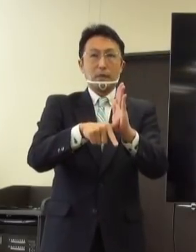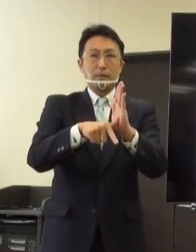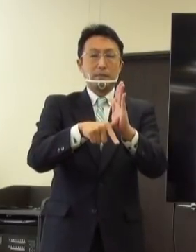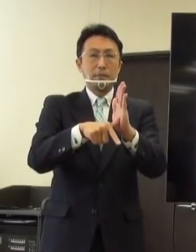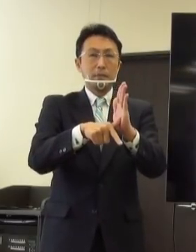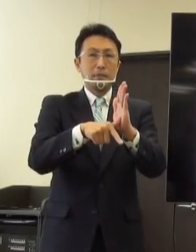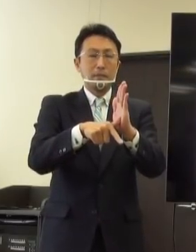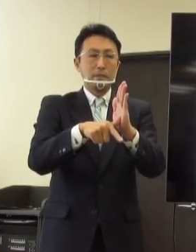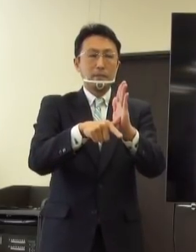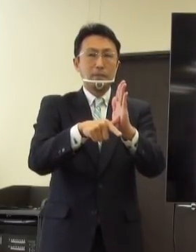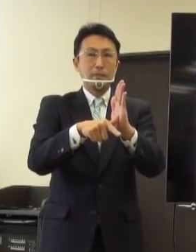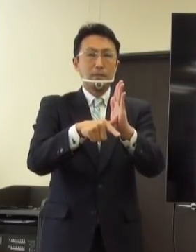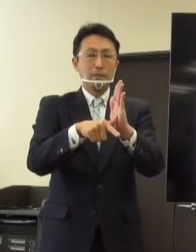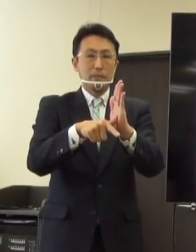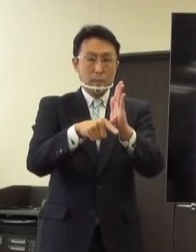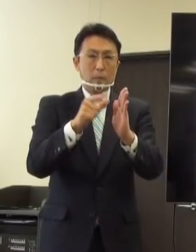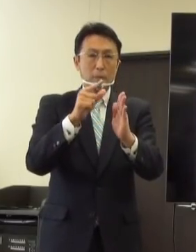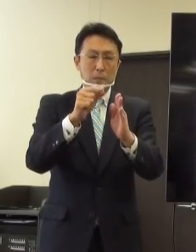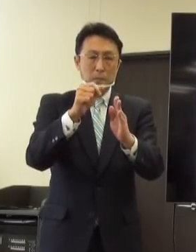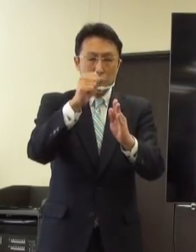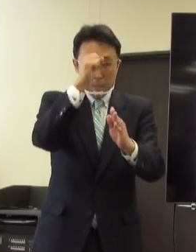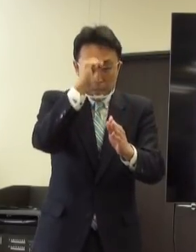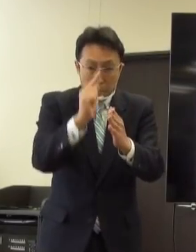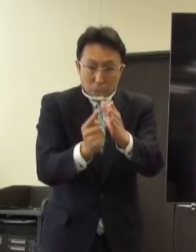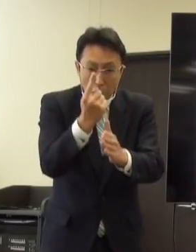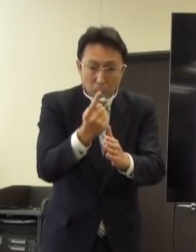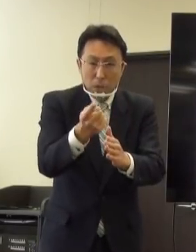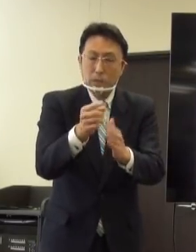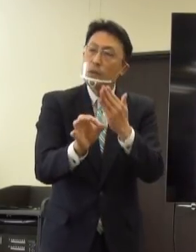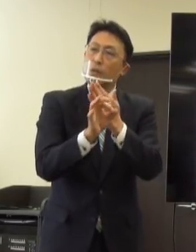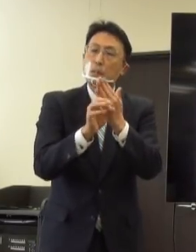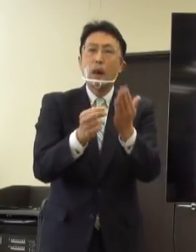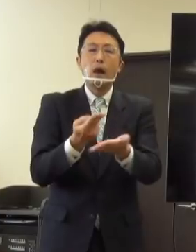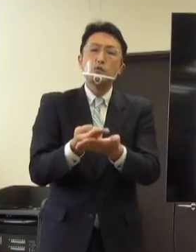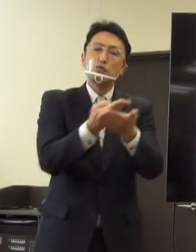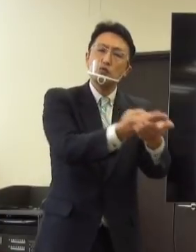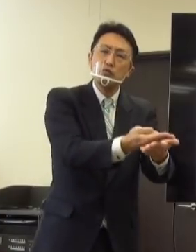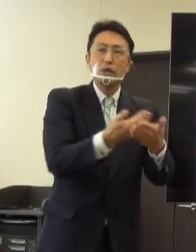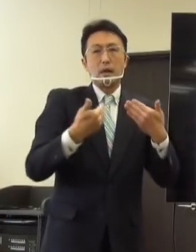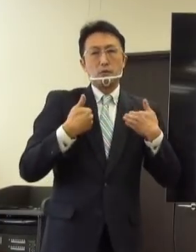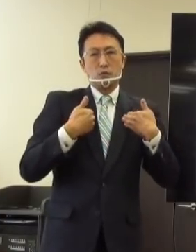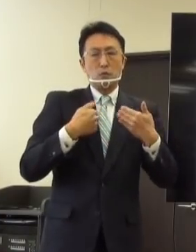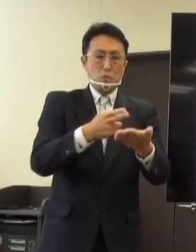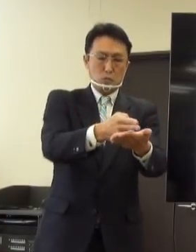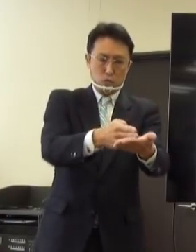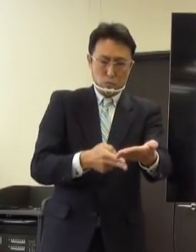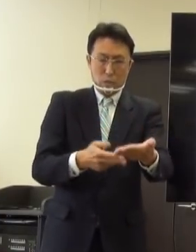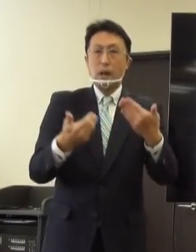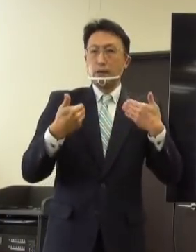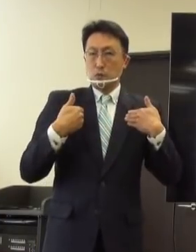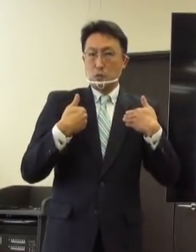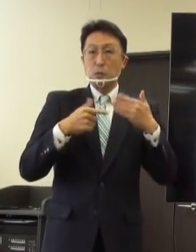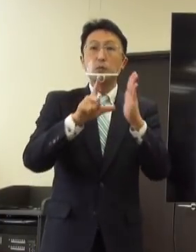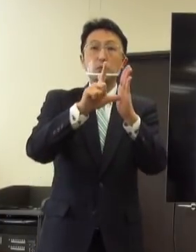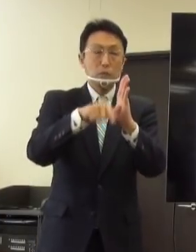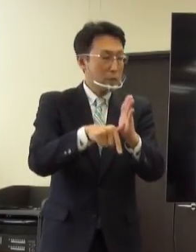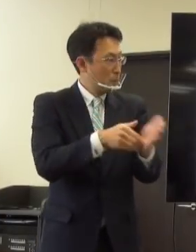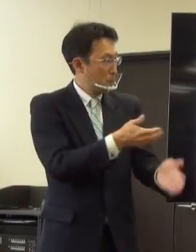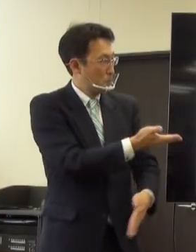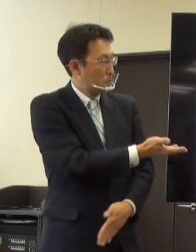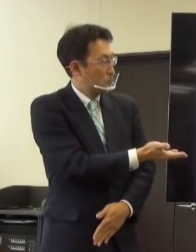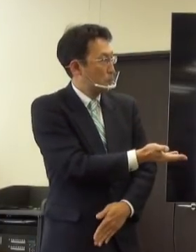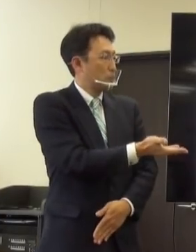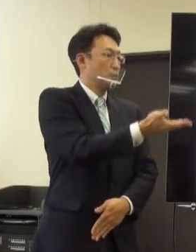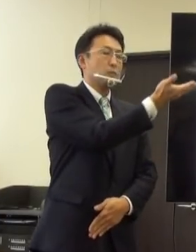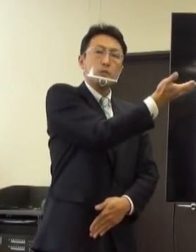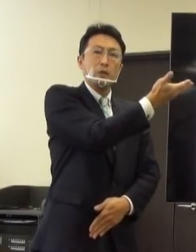この症状の場合ですね、入院が必要だったり手術が必要だったりとか、このような場合は二次救急医療機